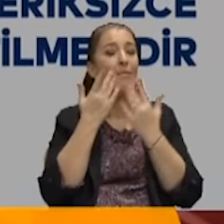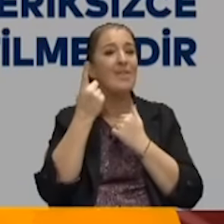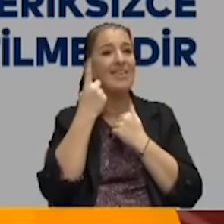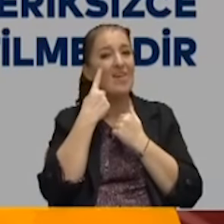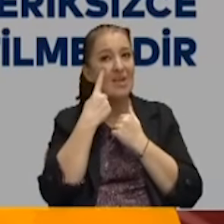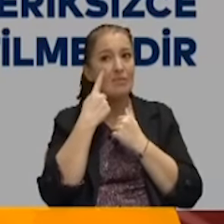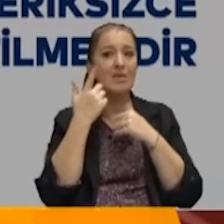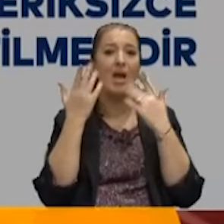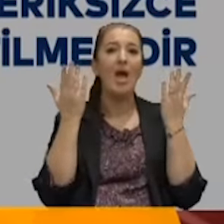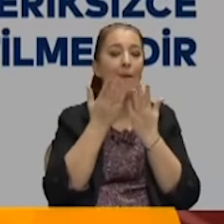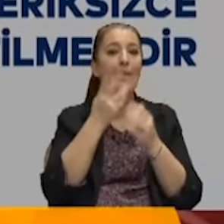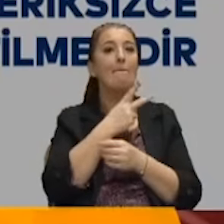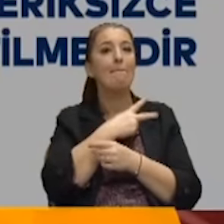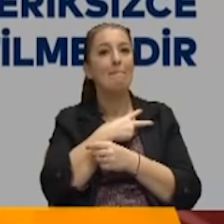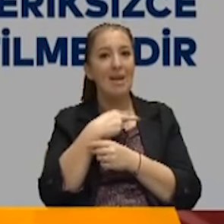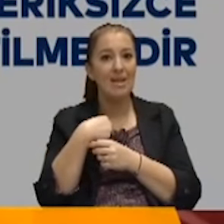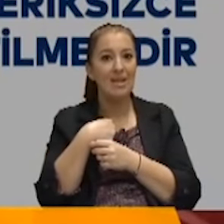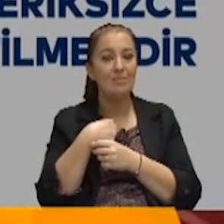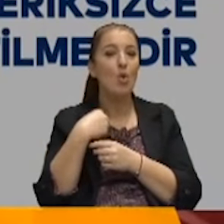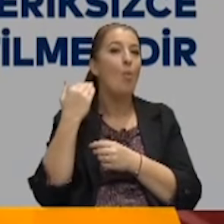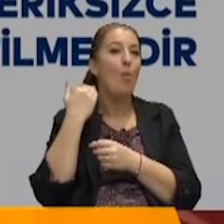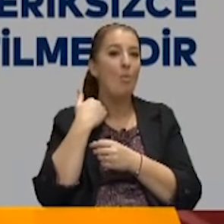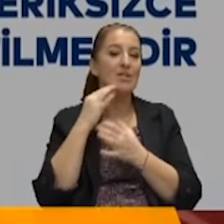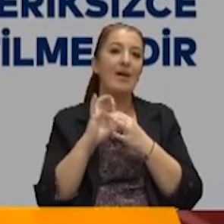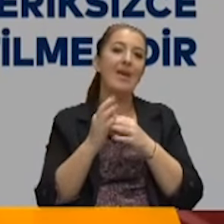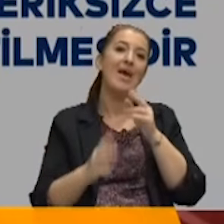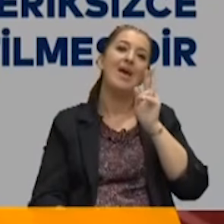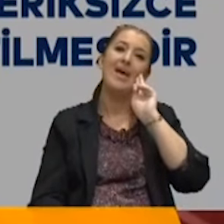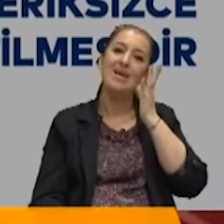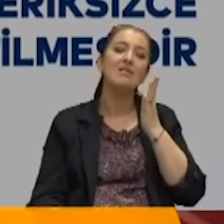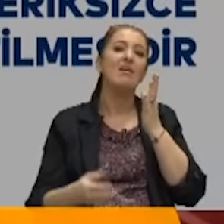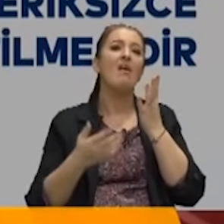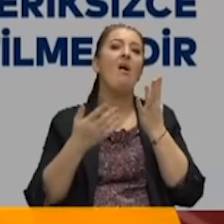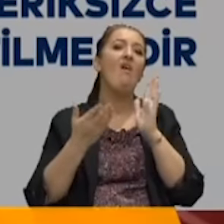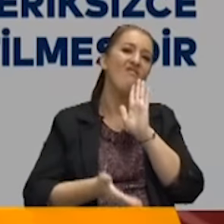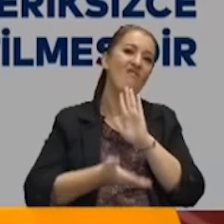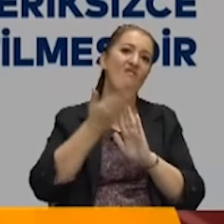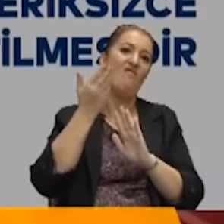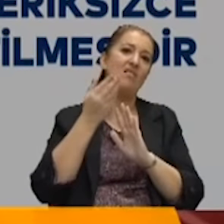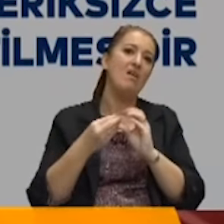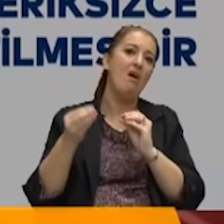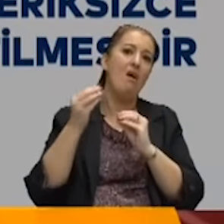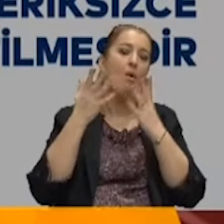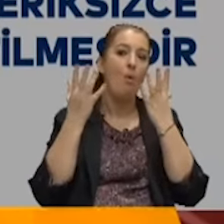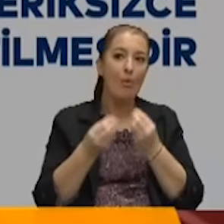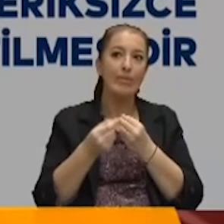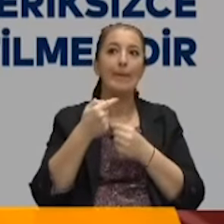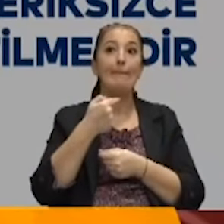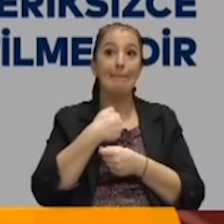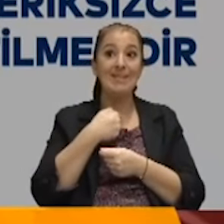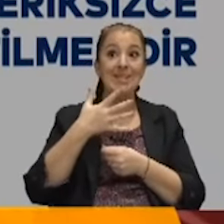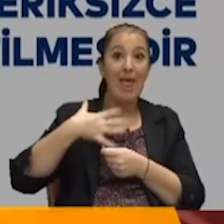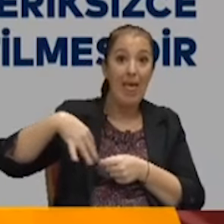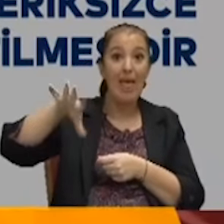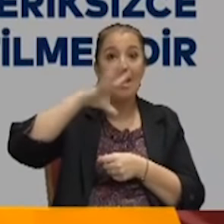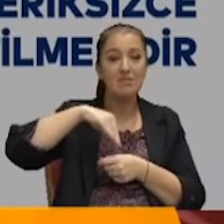devletimizin, hem de belediyemizin borçları ne yazık ki arttıkça artmıştır. Biz hepimiz